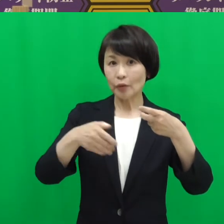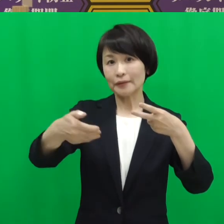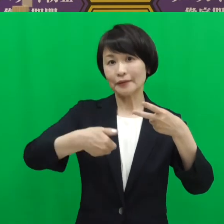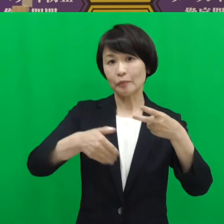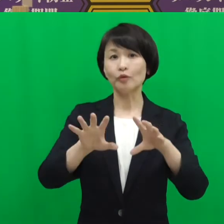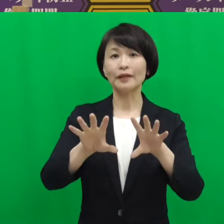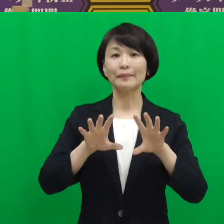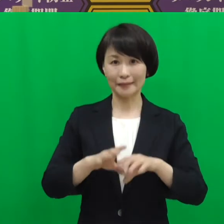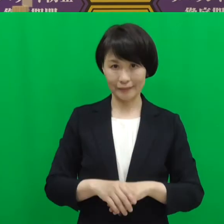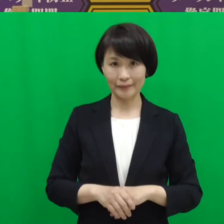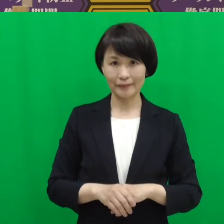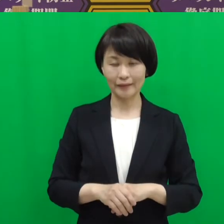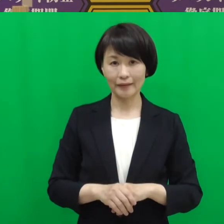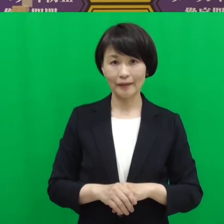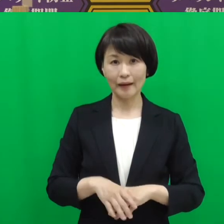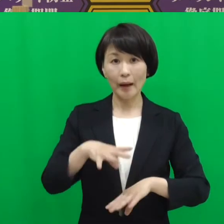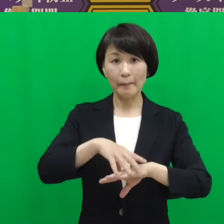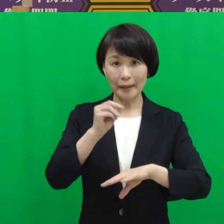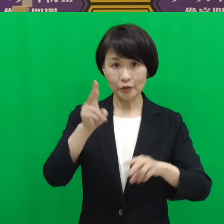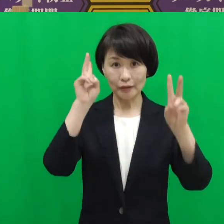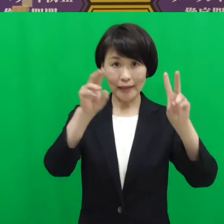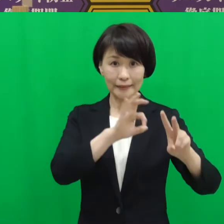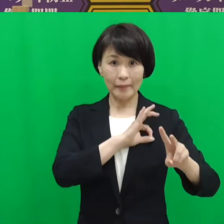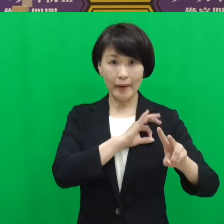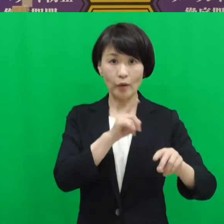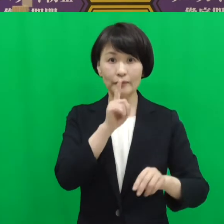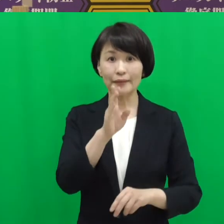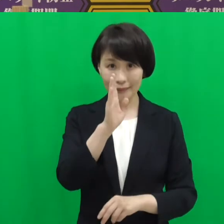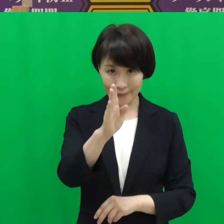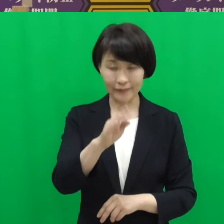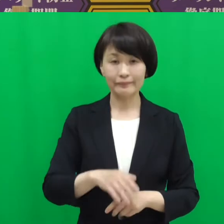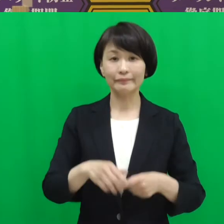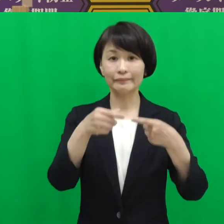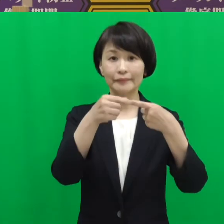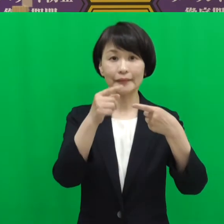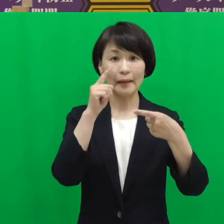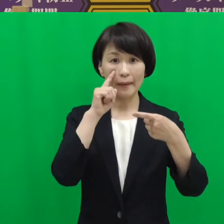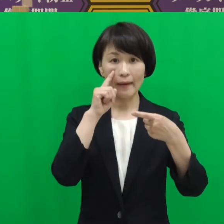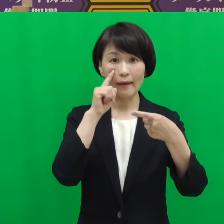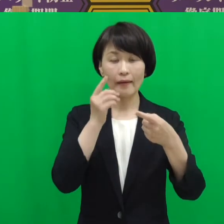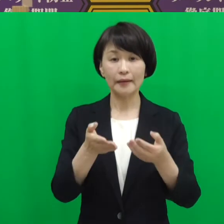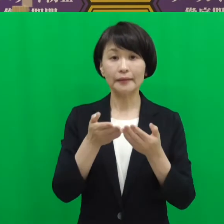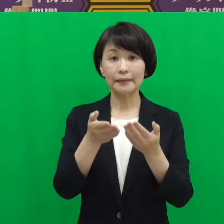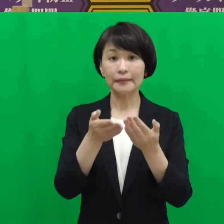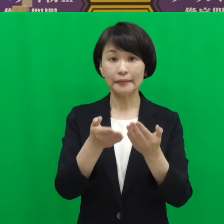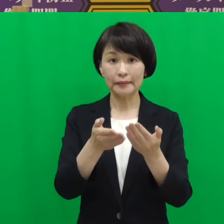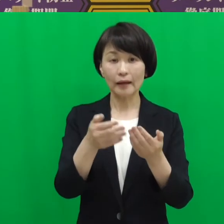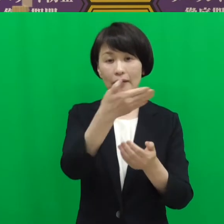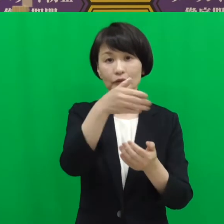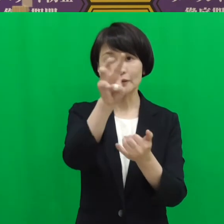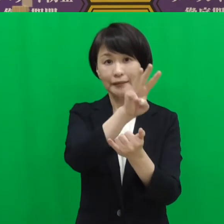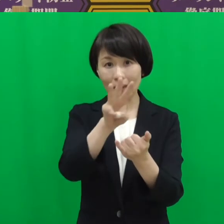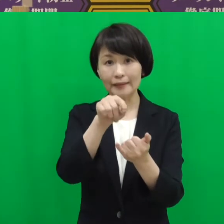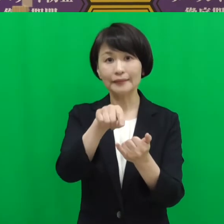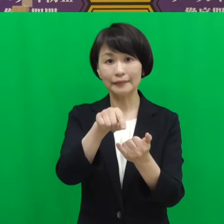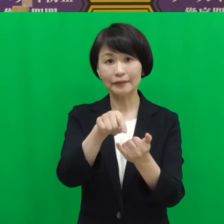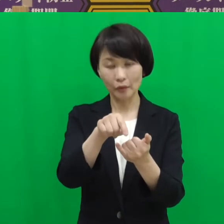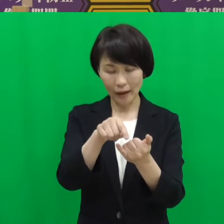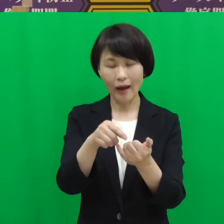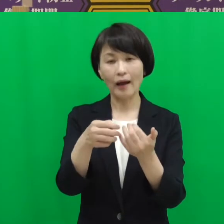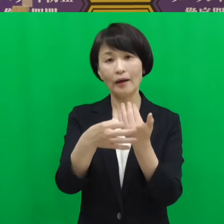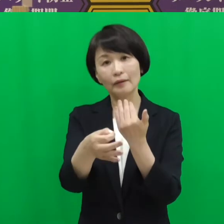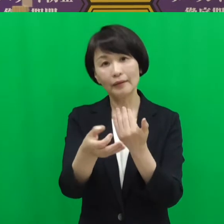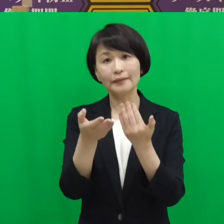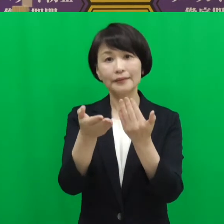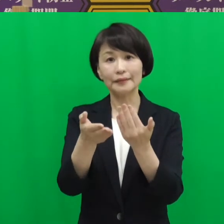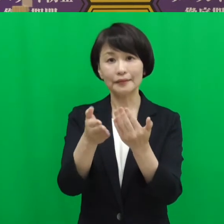り願います。最初に1件目、水災地震保険等トライアル補助金の申請受付